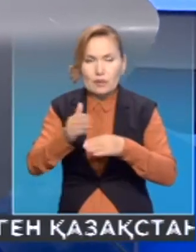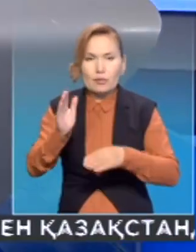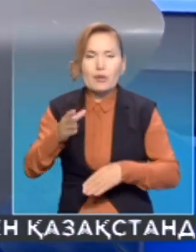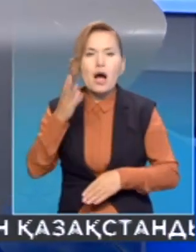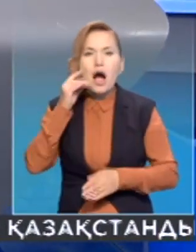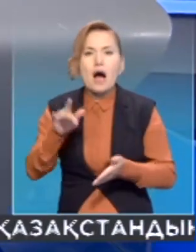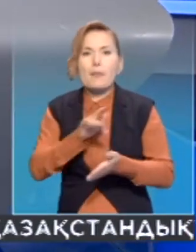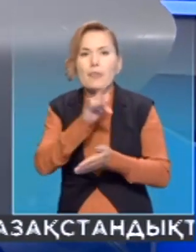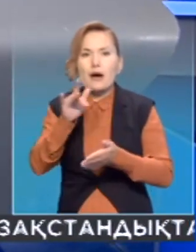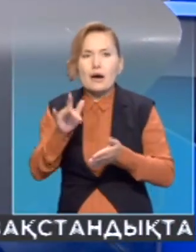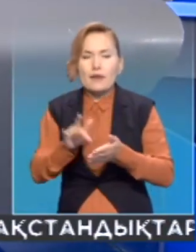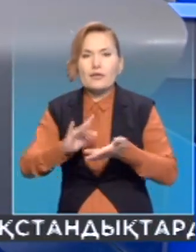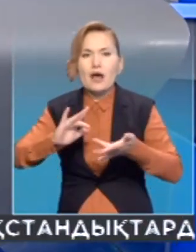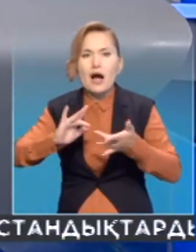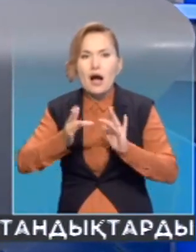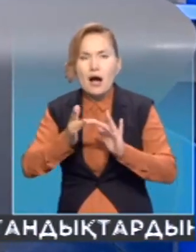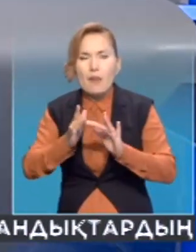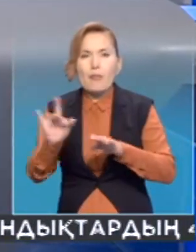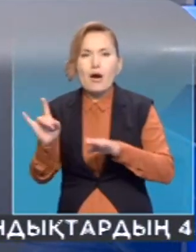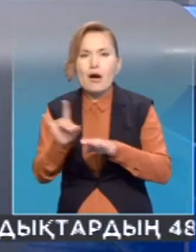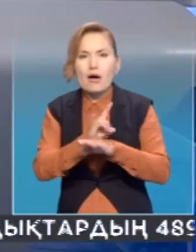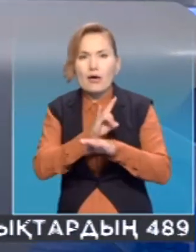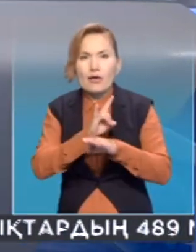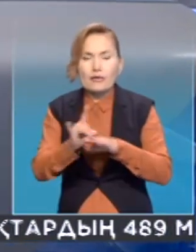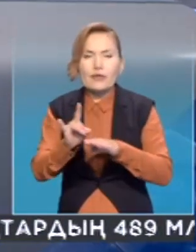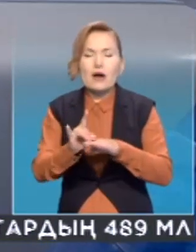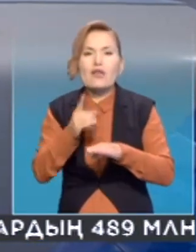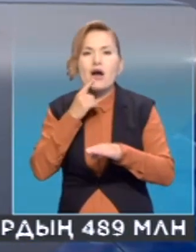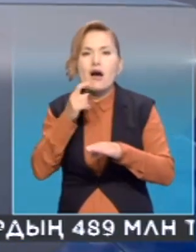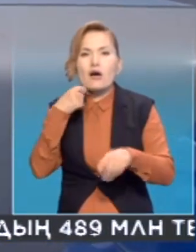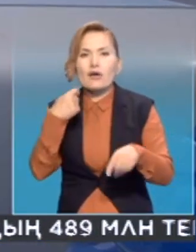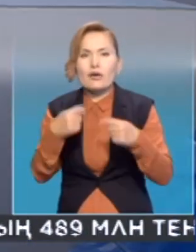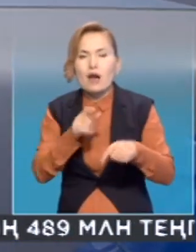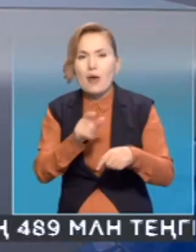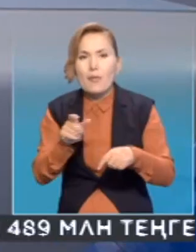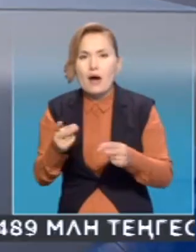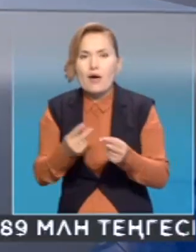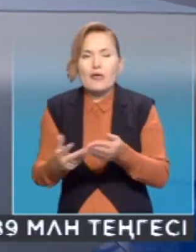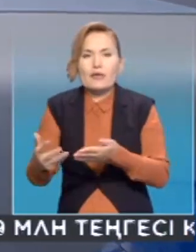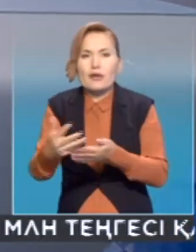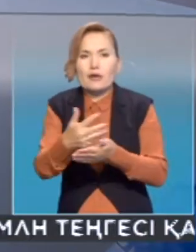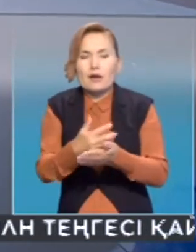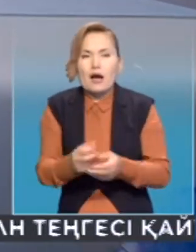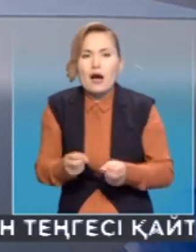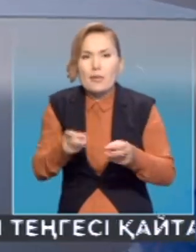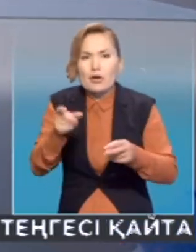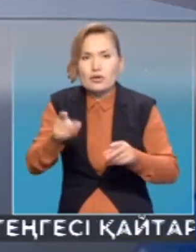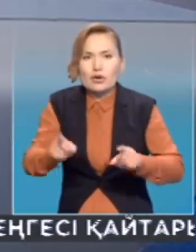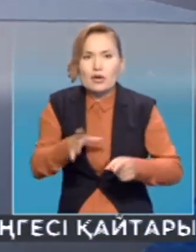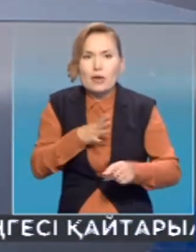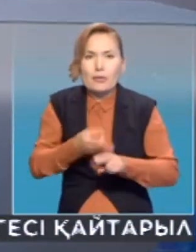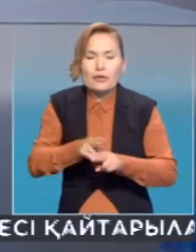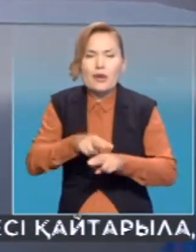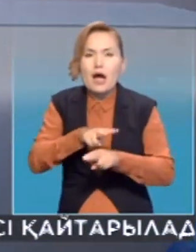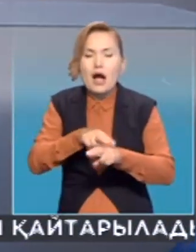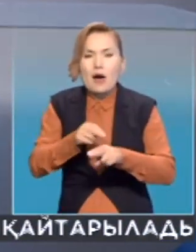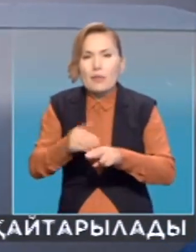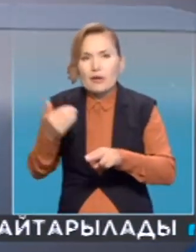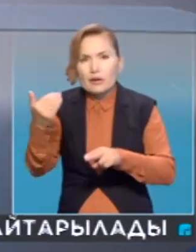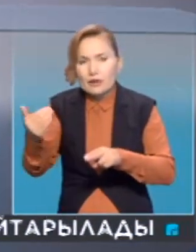Алматы қаласында сайт арқылы қант сатамын деп 15 адамды алдап, алдын ала төлем жасатқан алаяқ ұсталды. Ішкі істер органдары